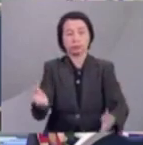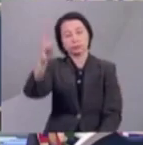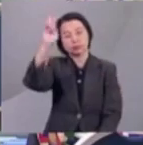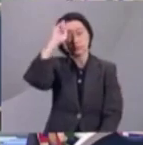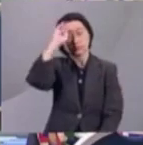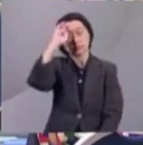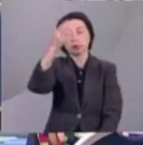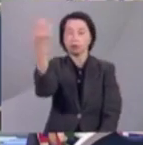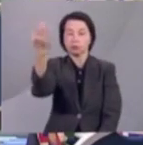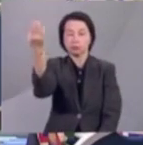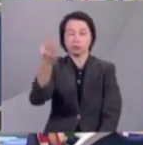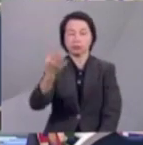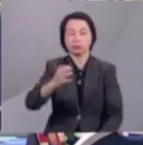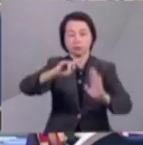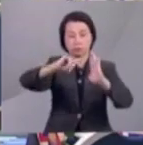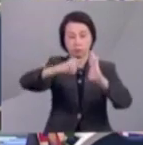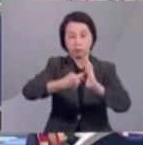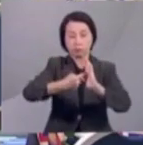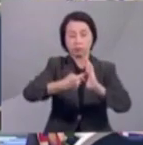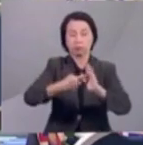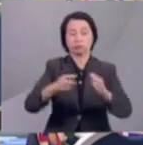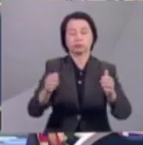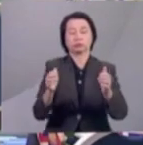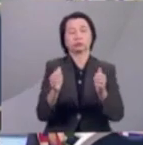Seperti biasa, saya akan mulakan dengan